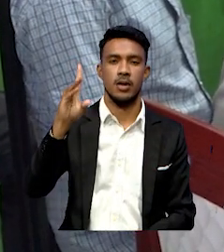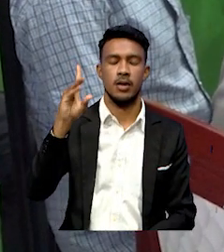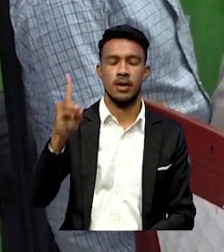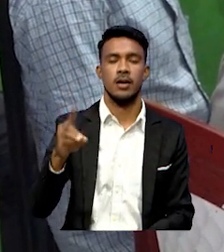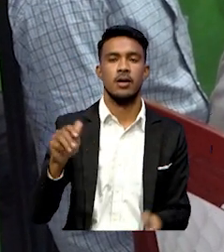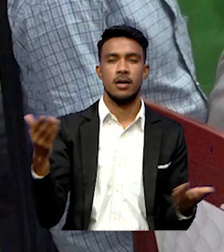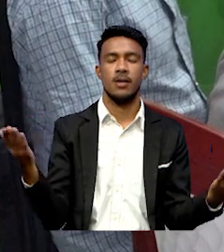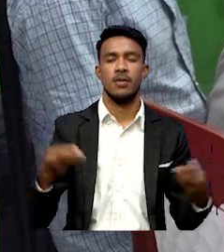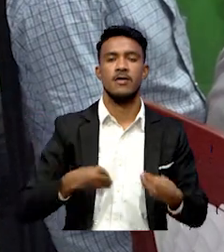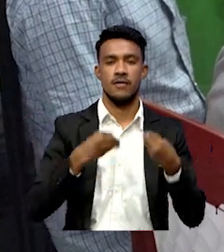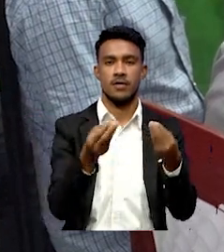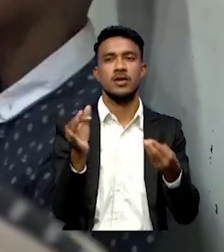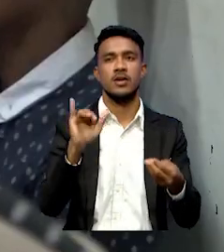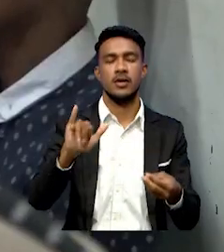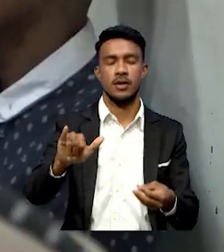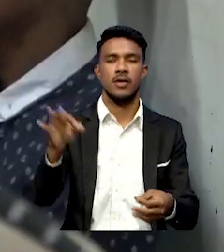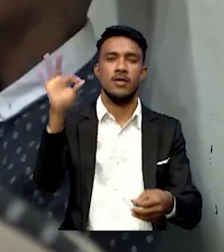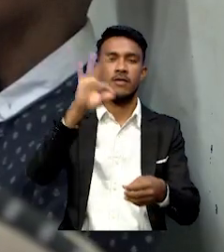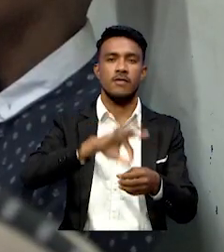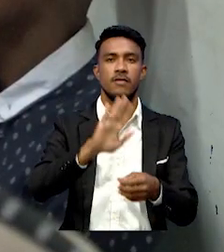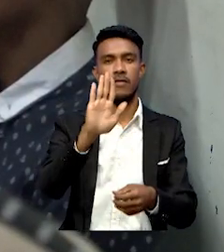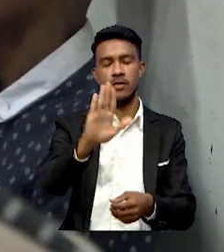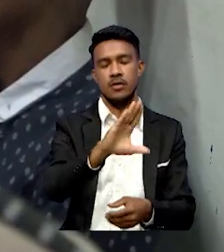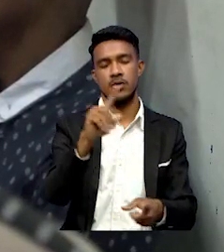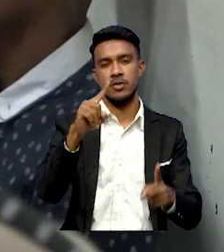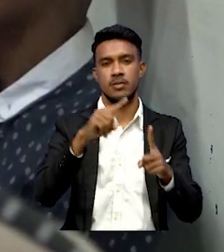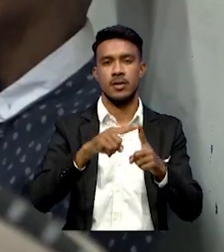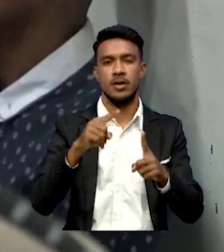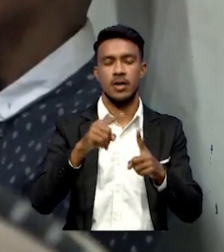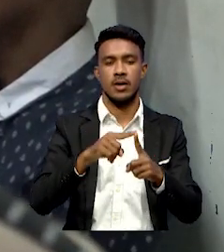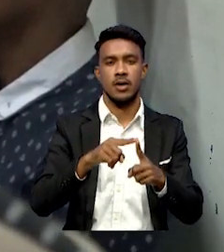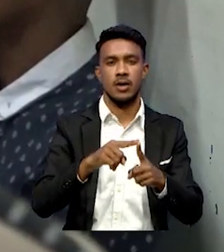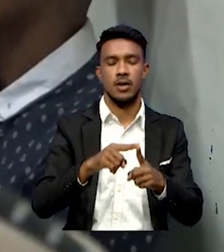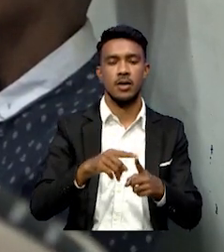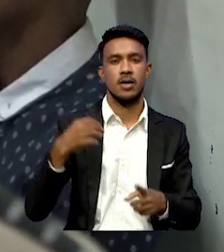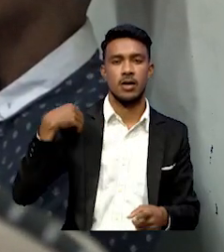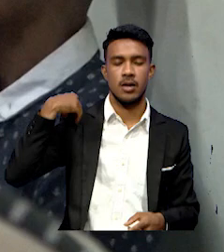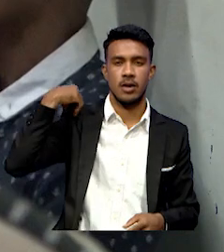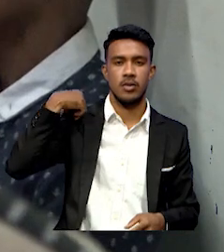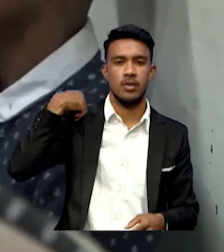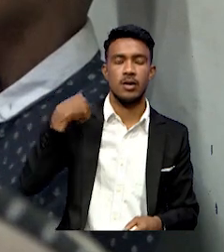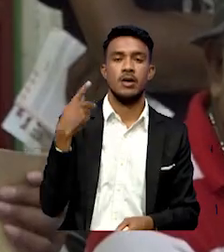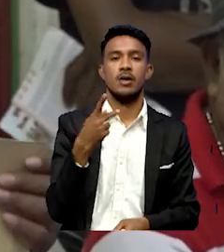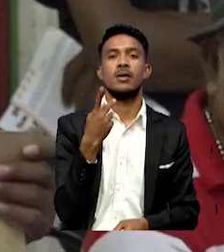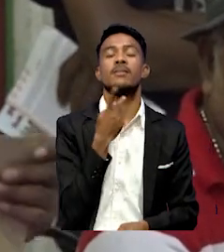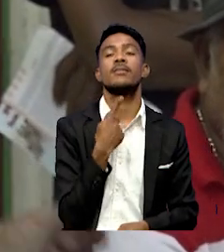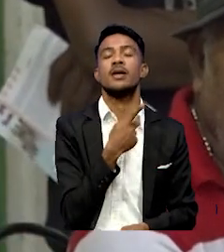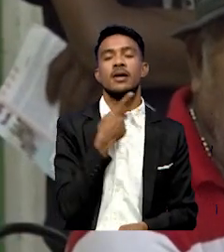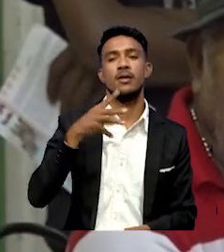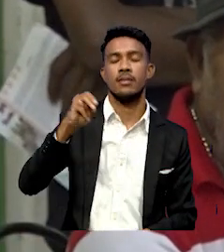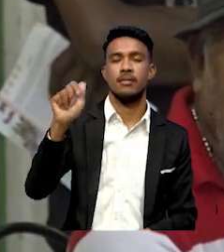makfo sira ona sira nebotus ba kandidatu Badr Martino agradeci